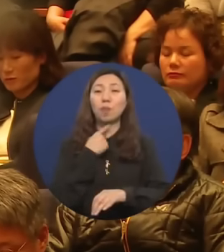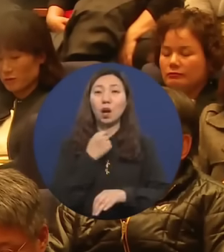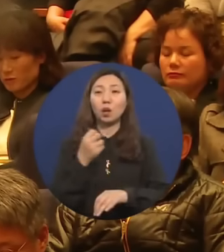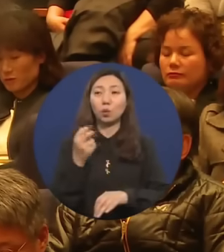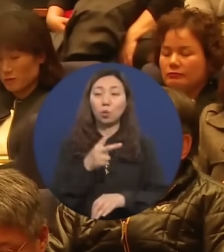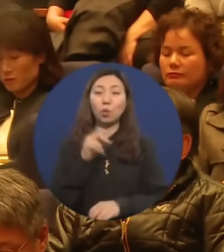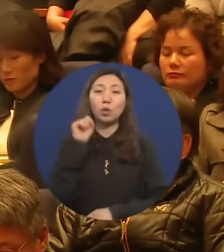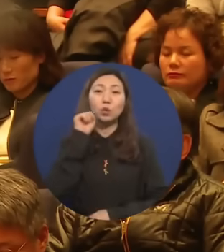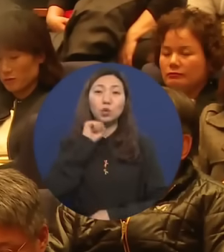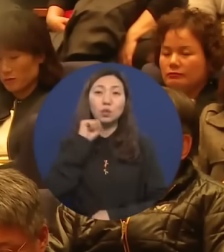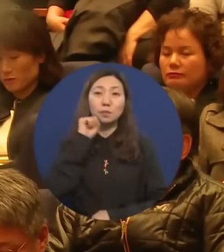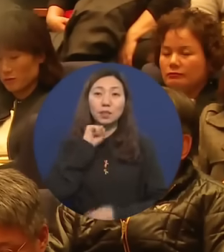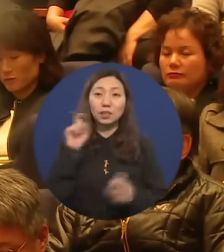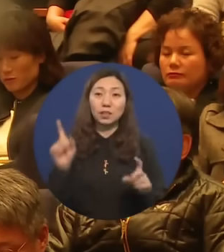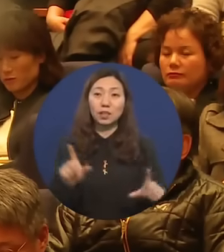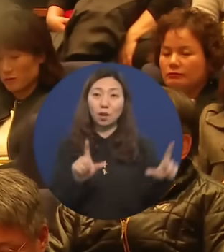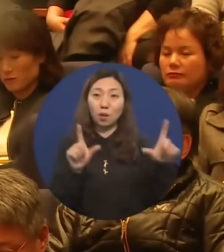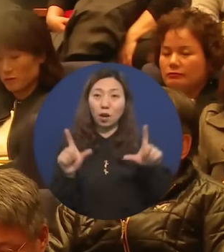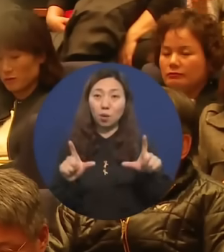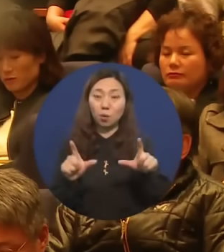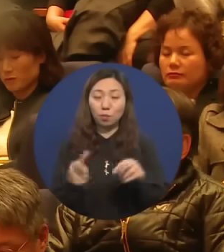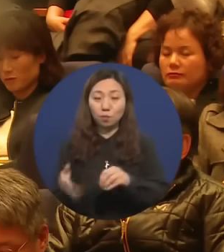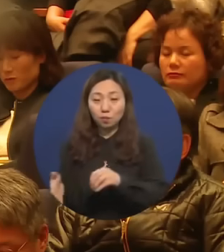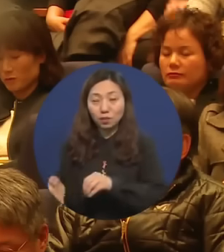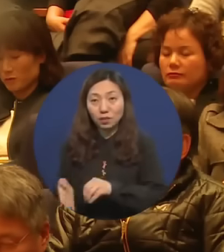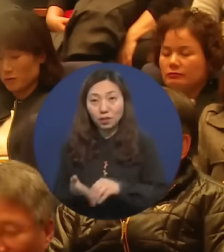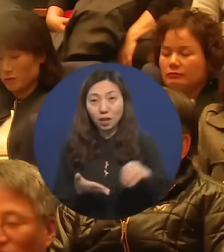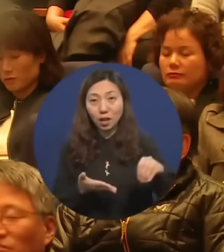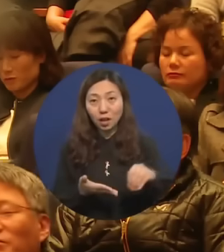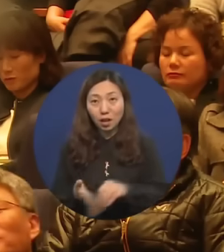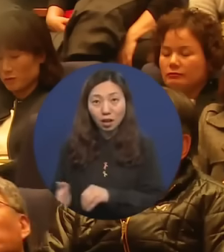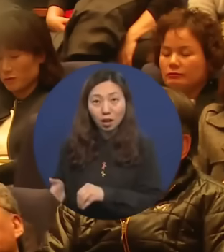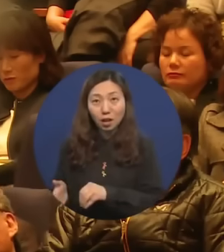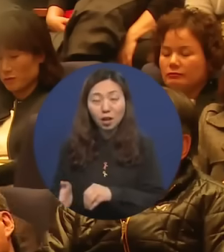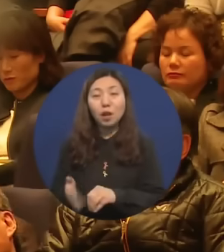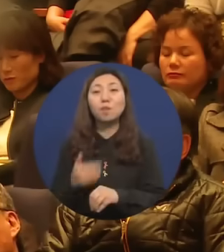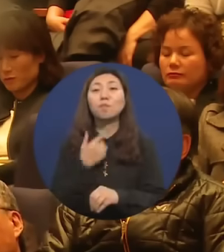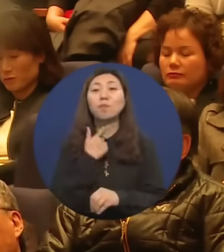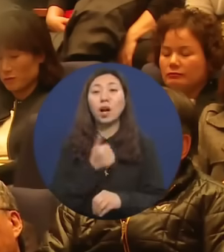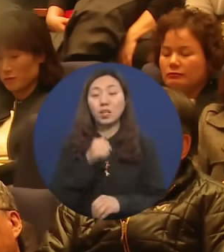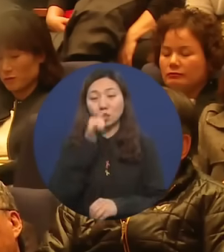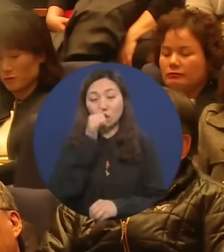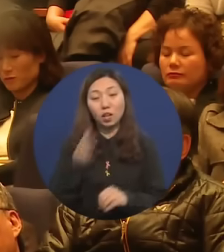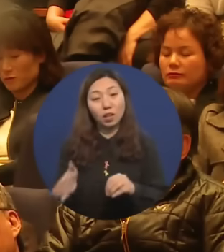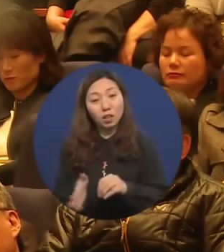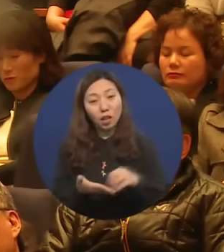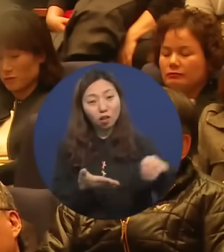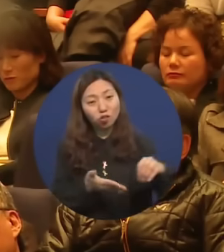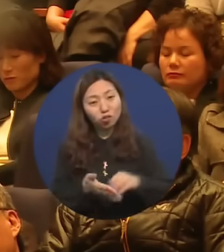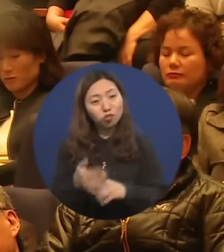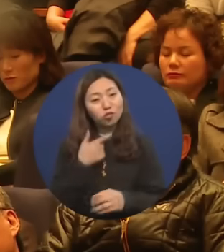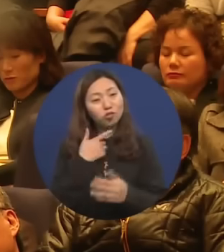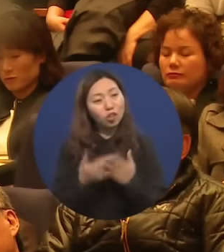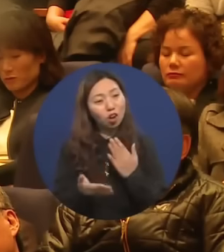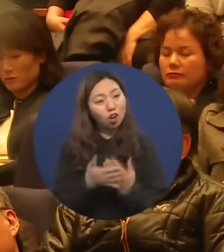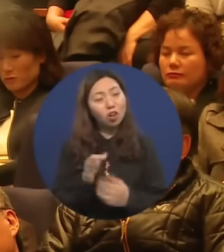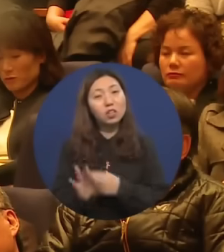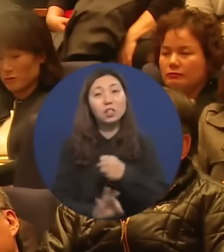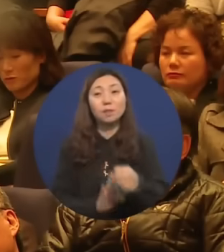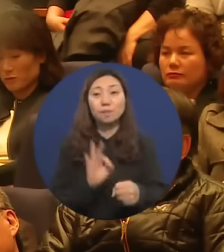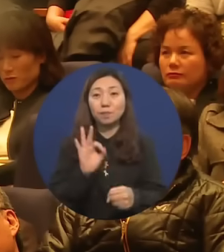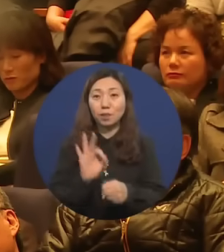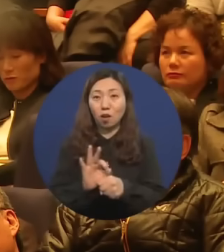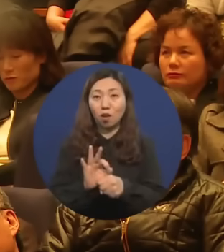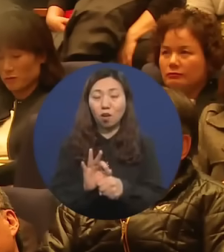취미 생활로 탁구를 열심히 치고 있습니다. 탁구를 친 지는 한 10년 정도 됐었는데 운동을